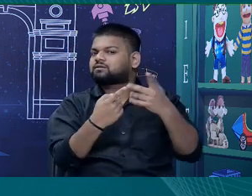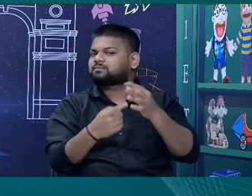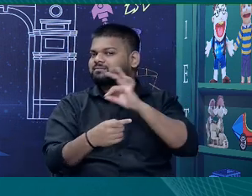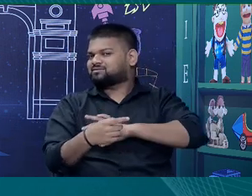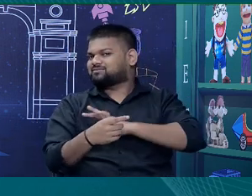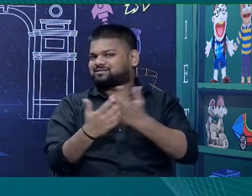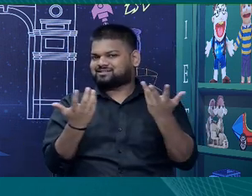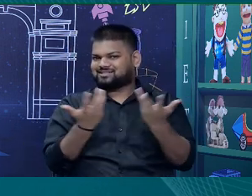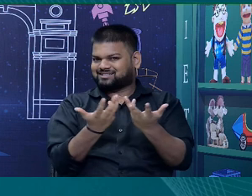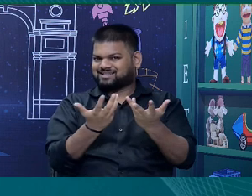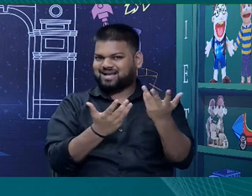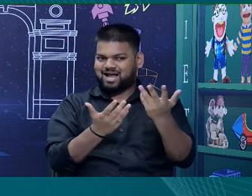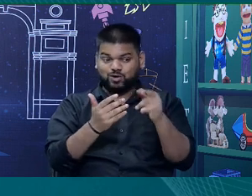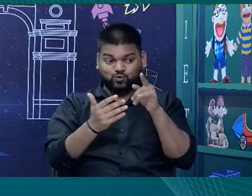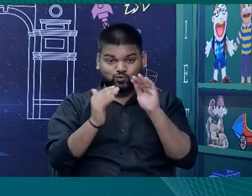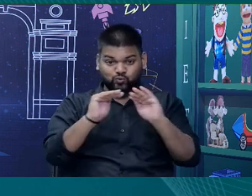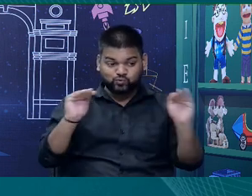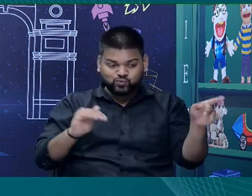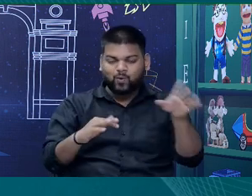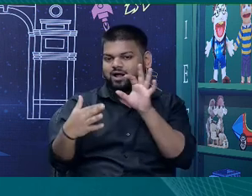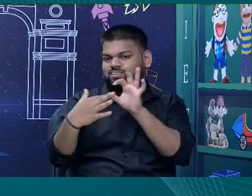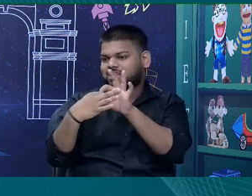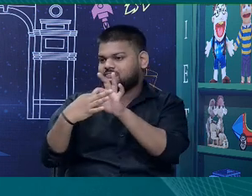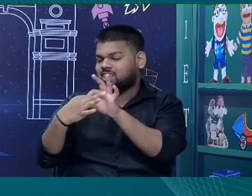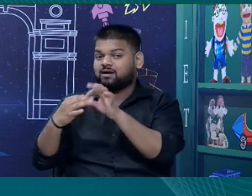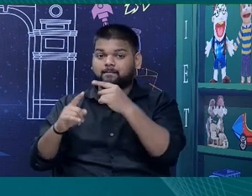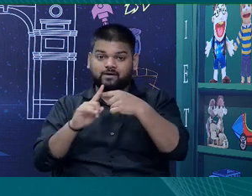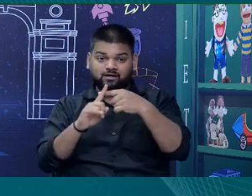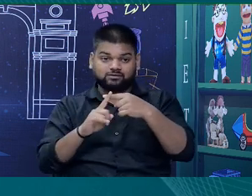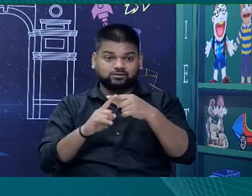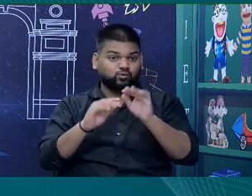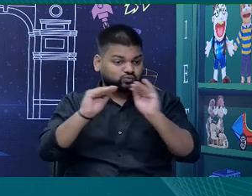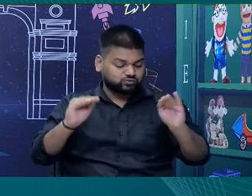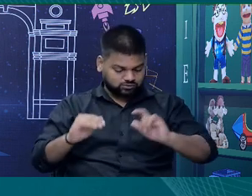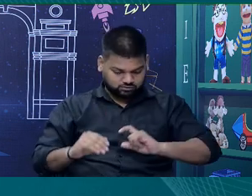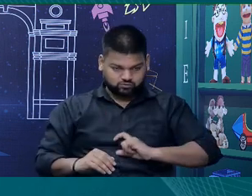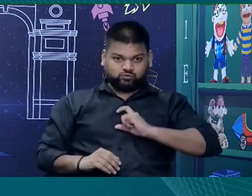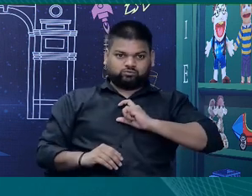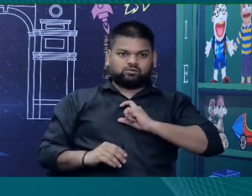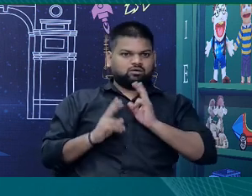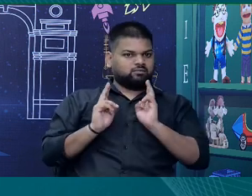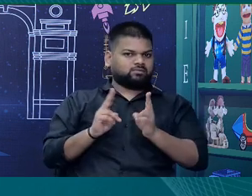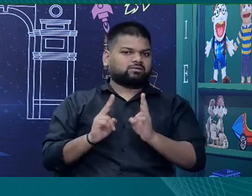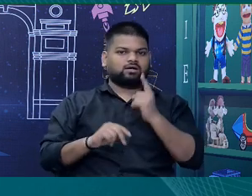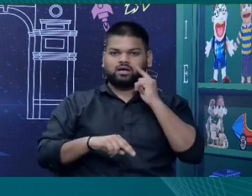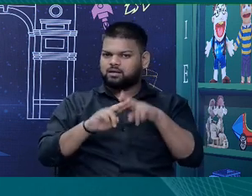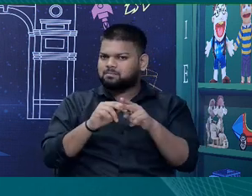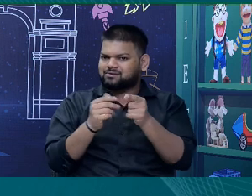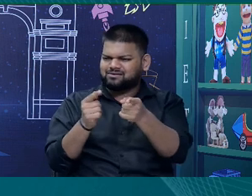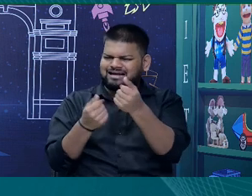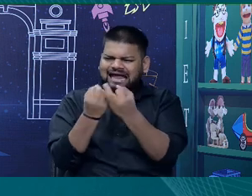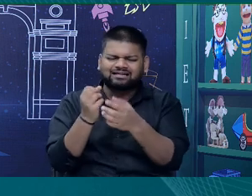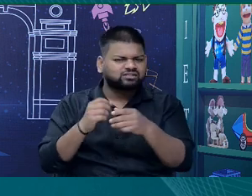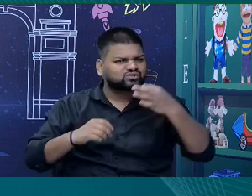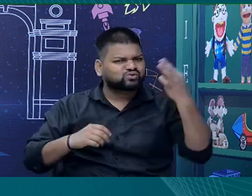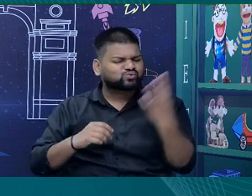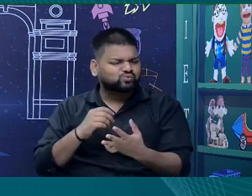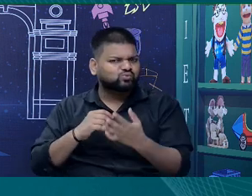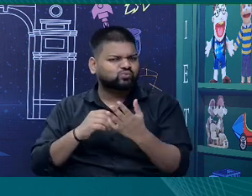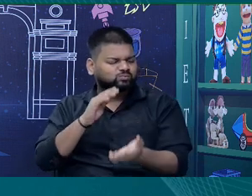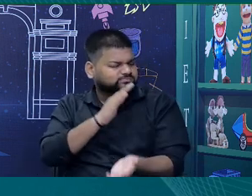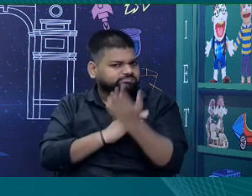से उसको कुछ ऐसे शिखा देंगे जो उसको नहीं आता है तो कॉन्फिडेंस लेवल डॉ हो जाता है तो सबसे पहले उसको जो आता है इस को बिल्ड करते हुए आपको